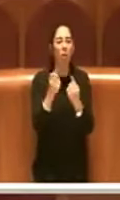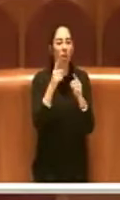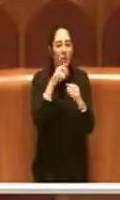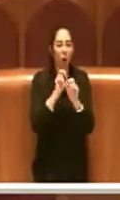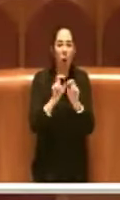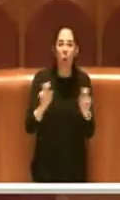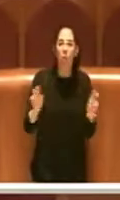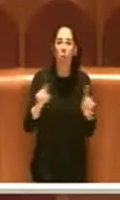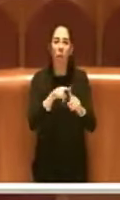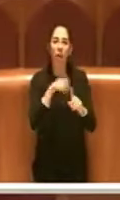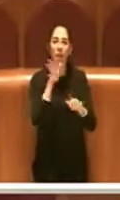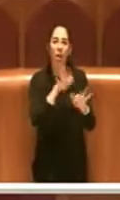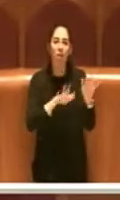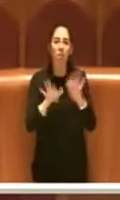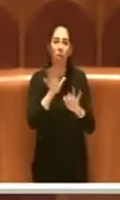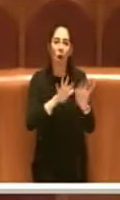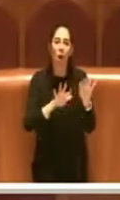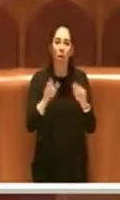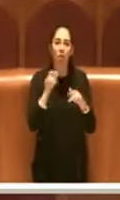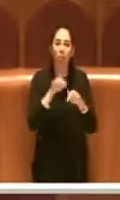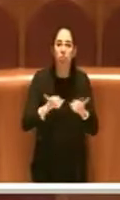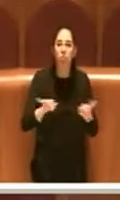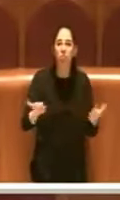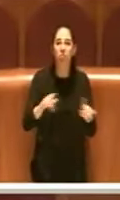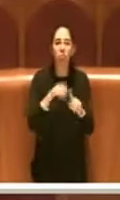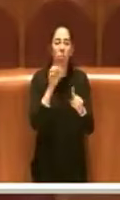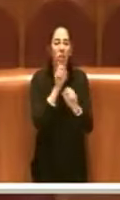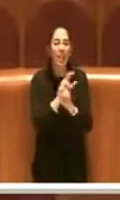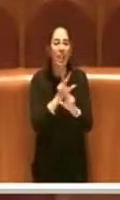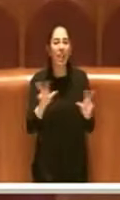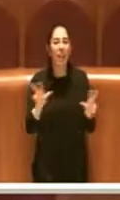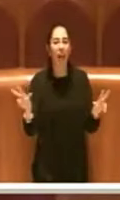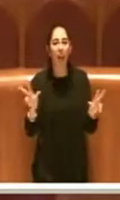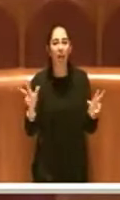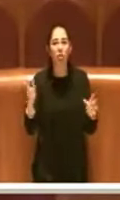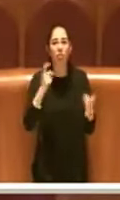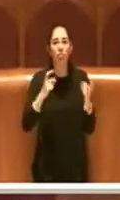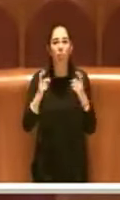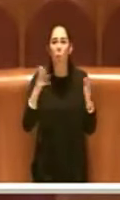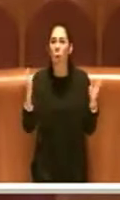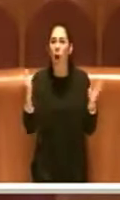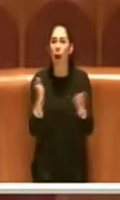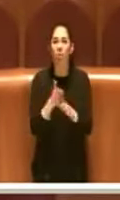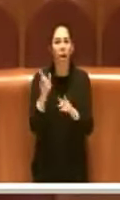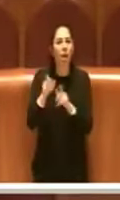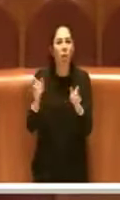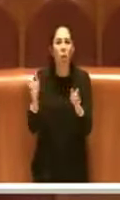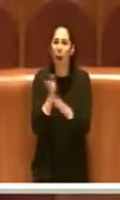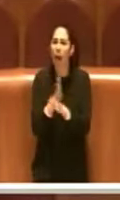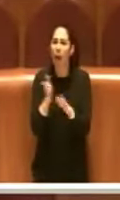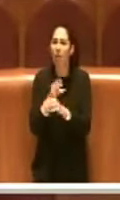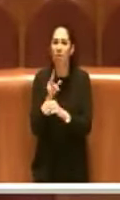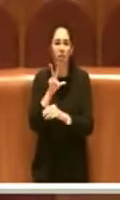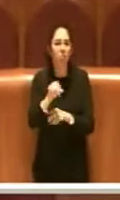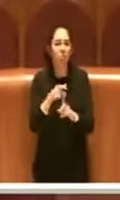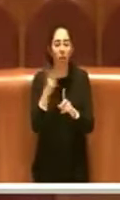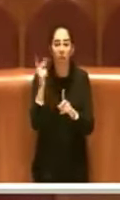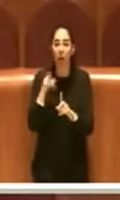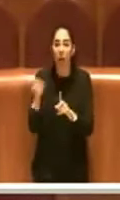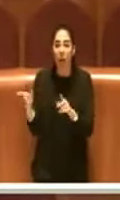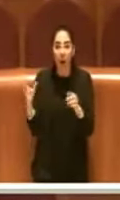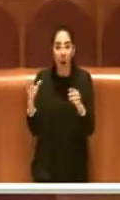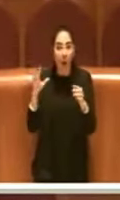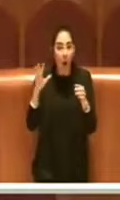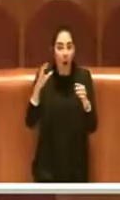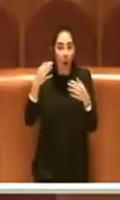di informazioni, di dichiarazioni che vengono da qualunque tipo di persona e che però non hanno il crisma